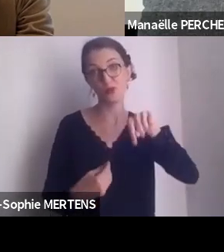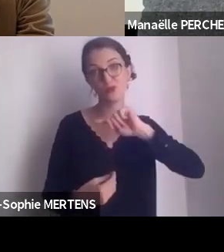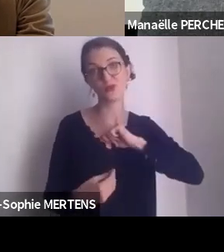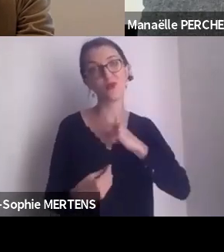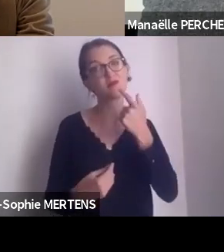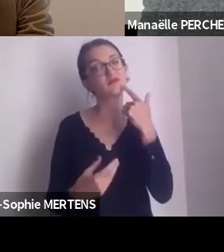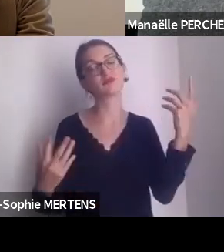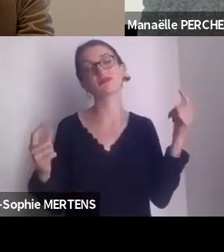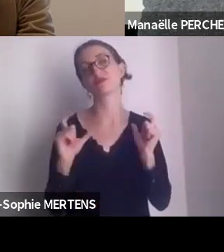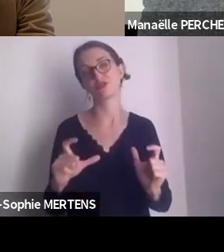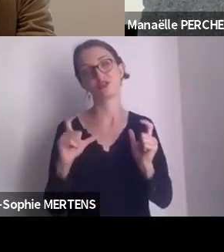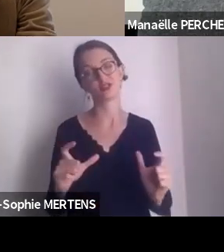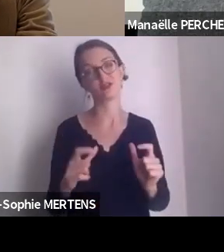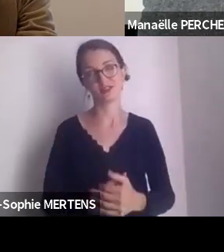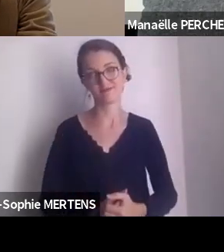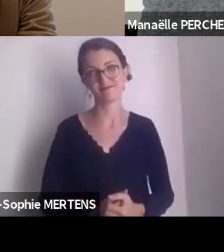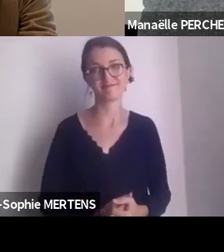aubaine.